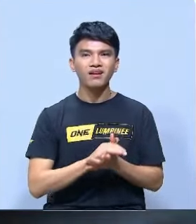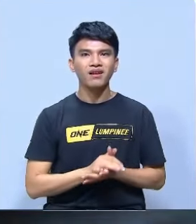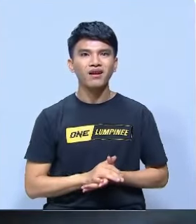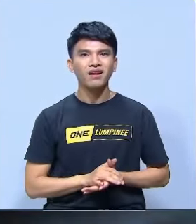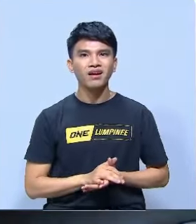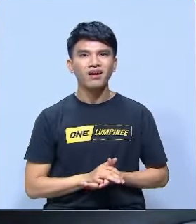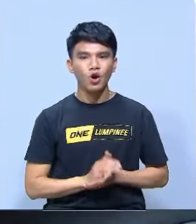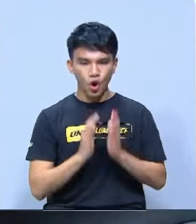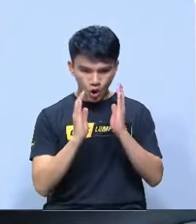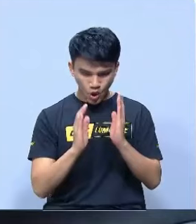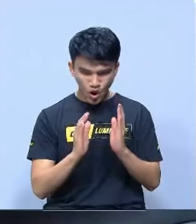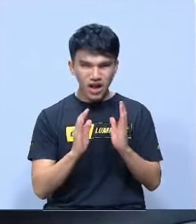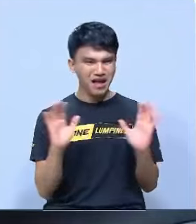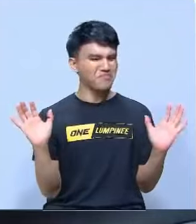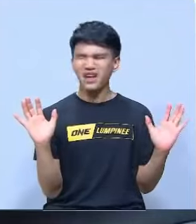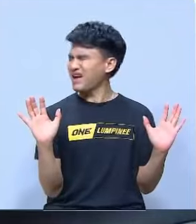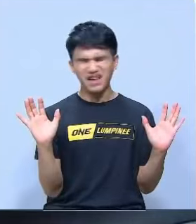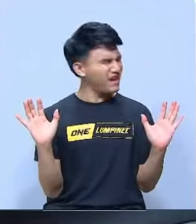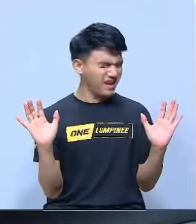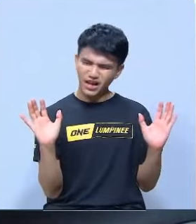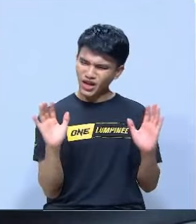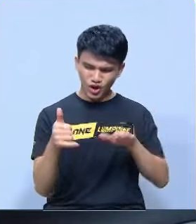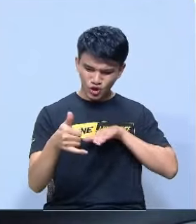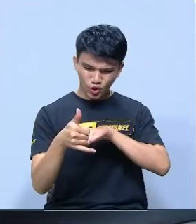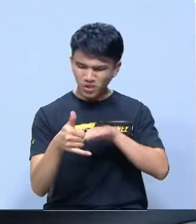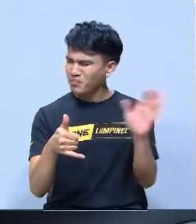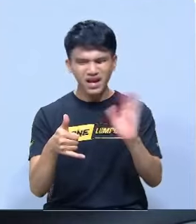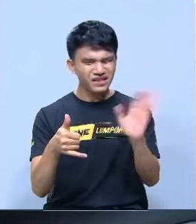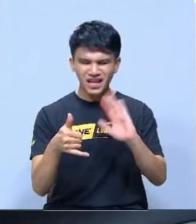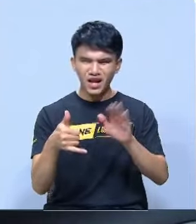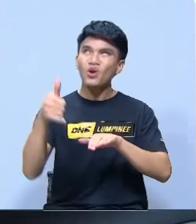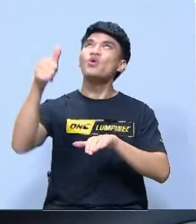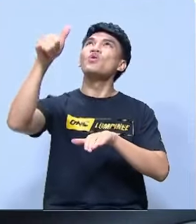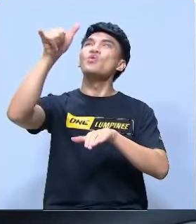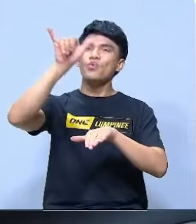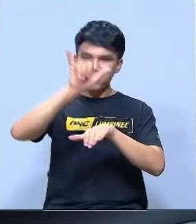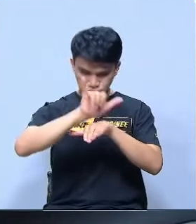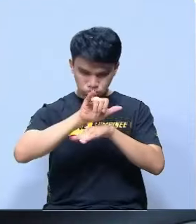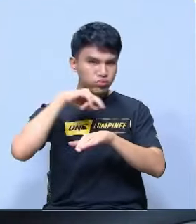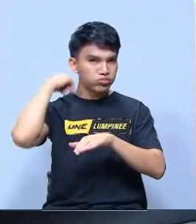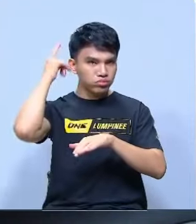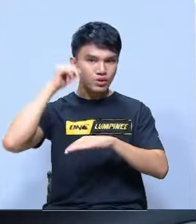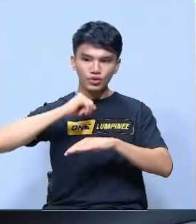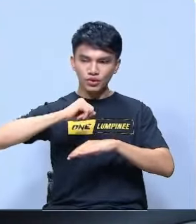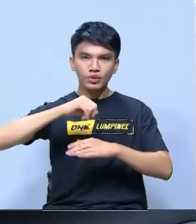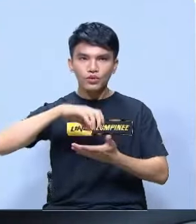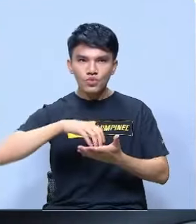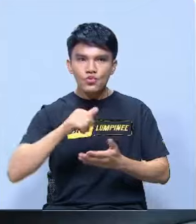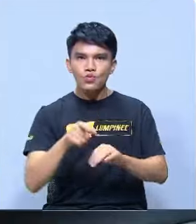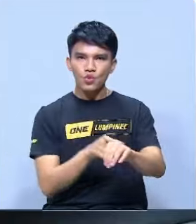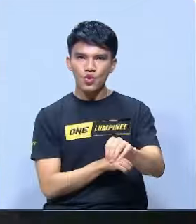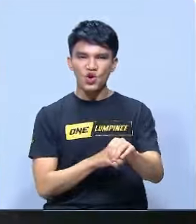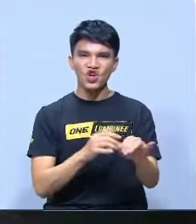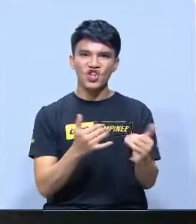รถไปชนคนอ่ะแต่น้องบอกว่าไม่ใช่พี่หนูไม่ได้ชน คือเหตุการณ์มันเกิดขึ้นเร็วมากเลยนะคนทางซ้ายนะถ้ามาช้ากว่านี้สัก